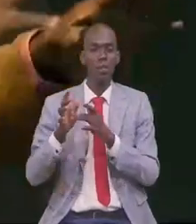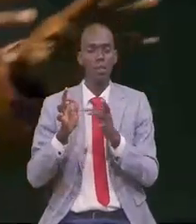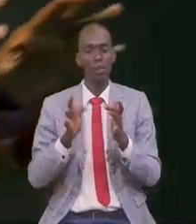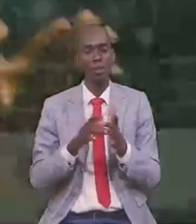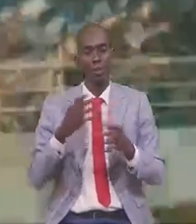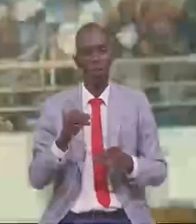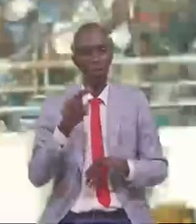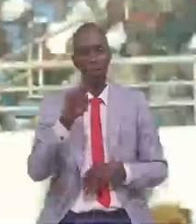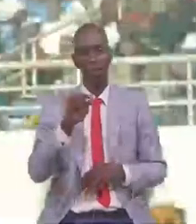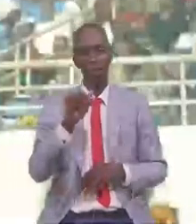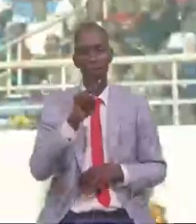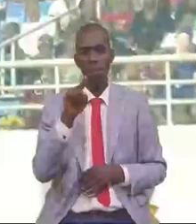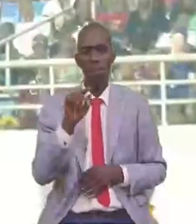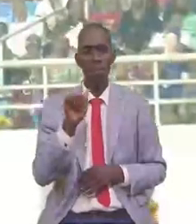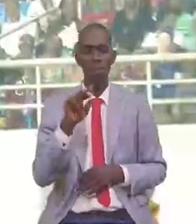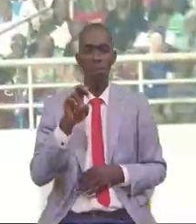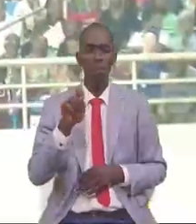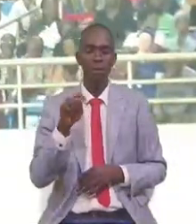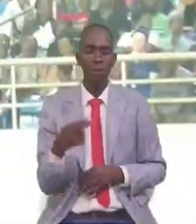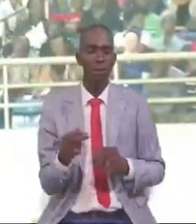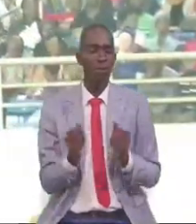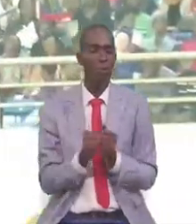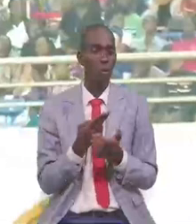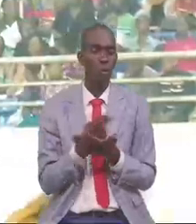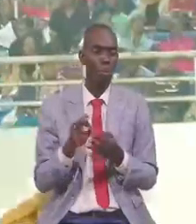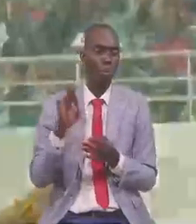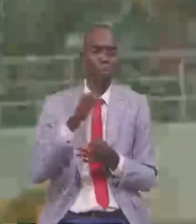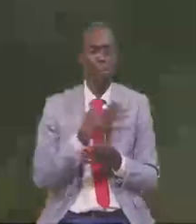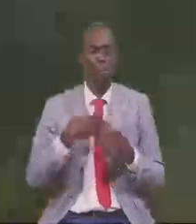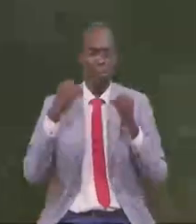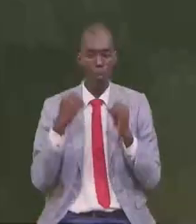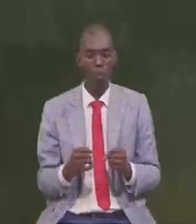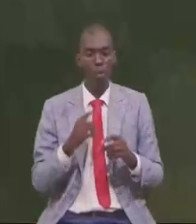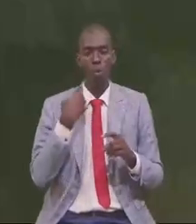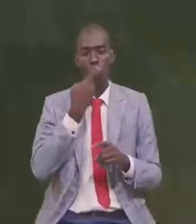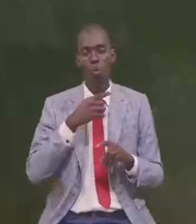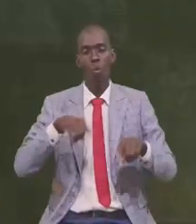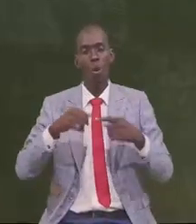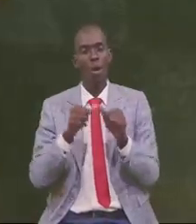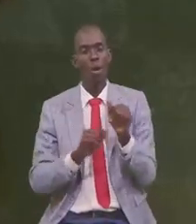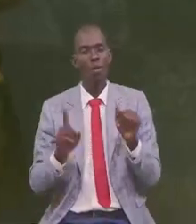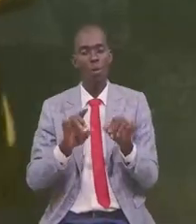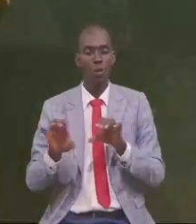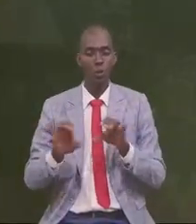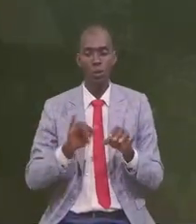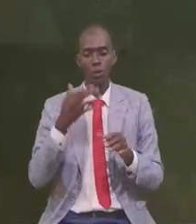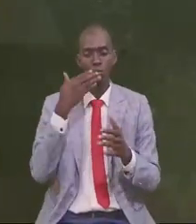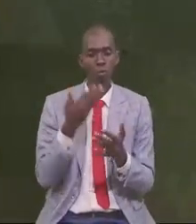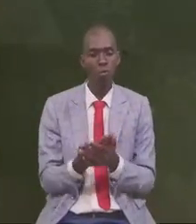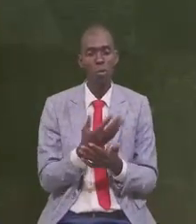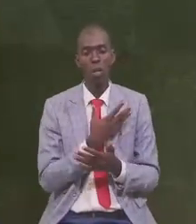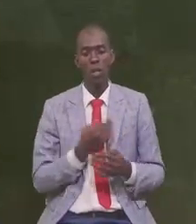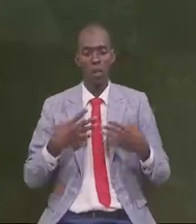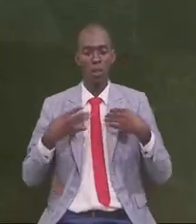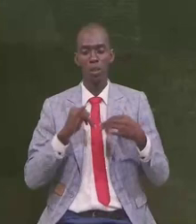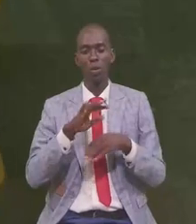Saint-Esprit et de force, qui allait de lieu en lieu faisant du bien et guérissant tout ce qui était l'empire